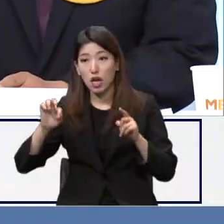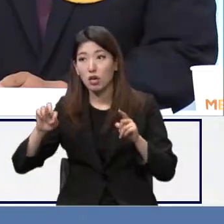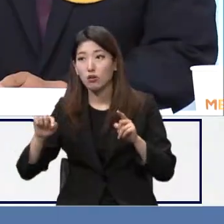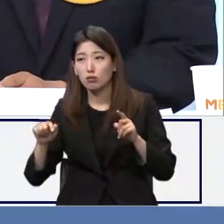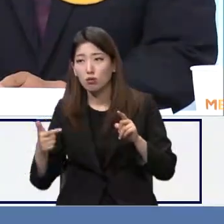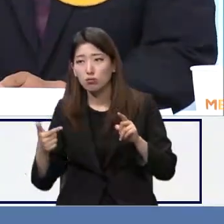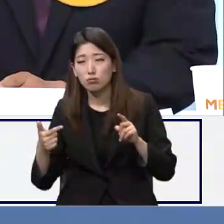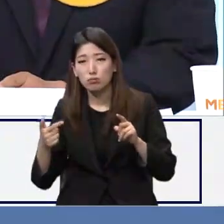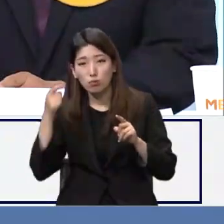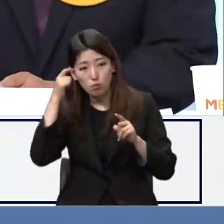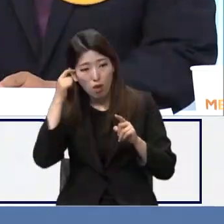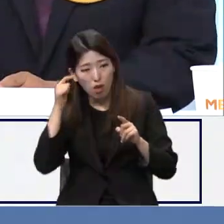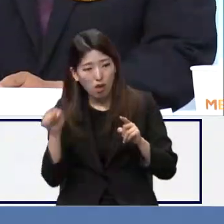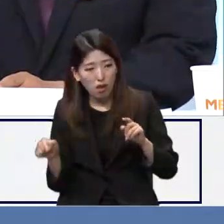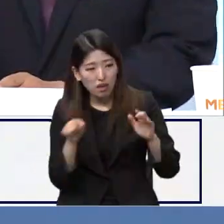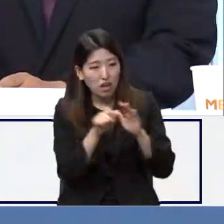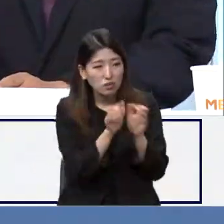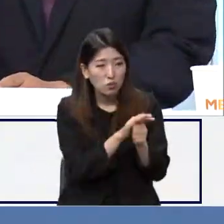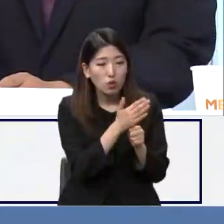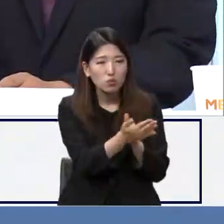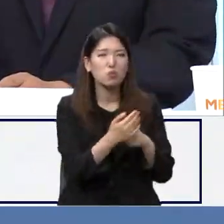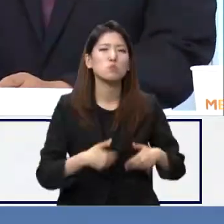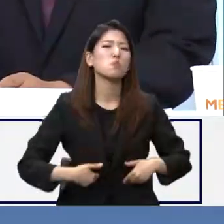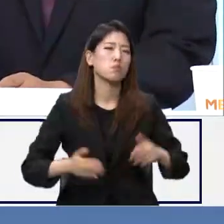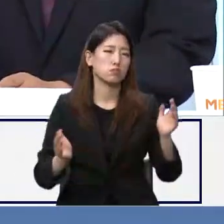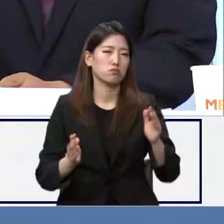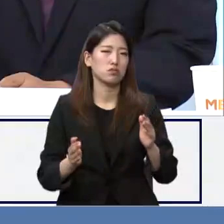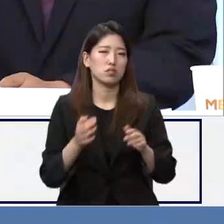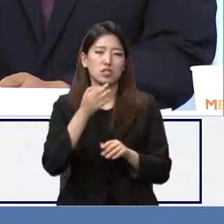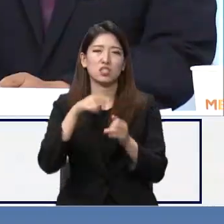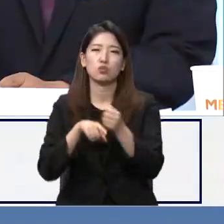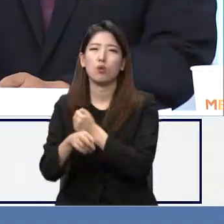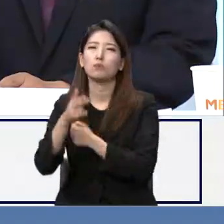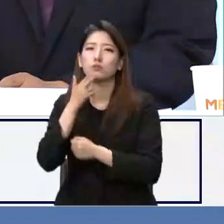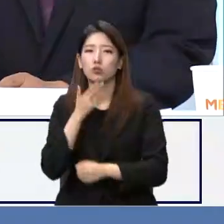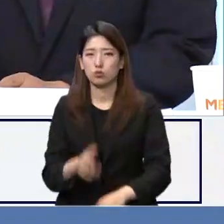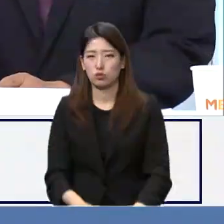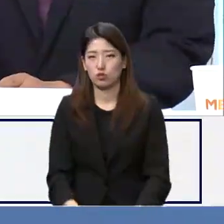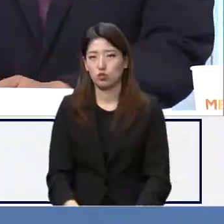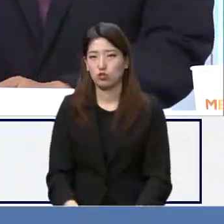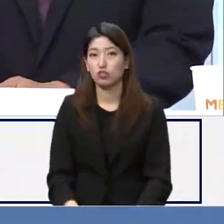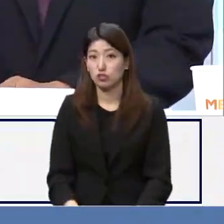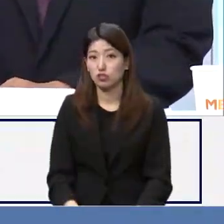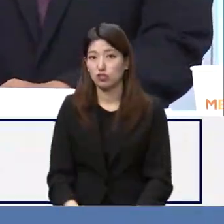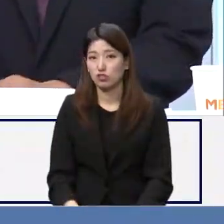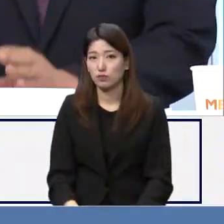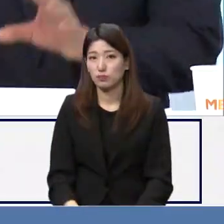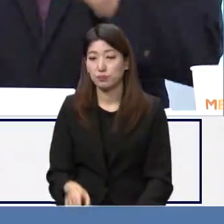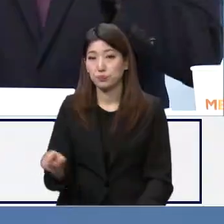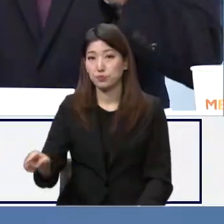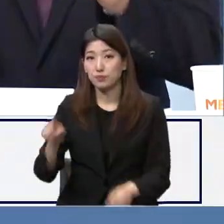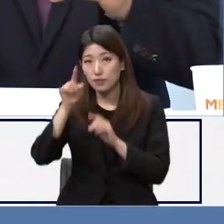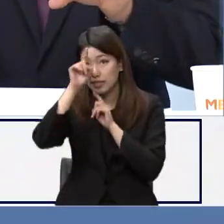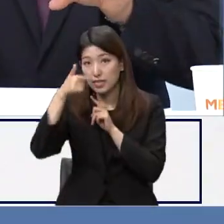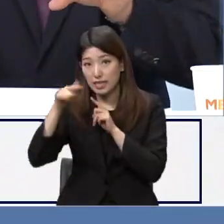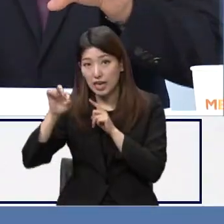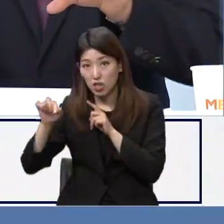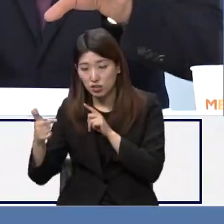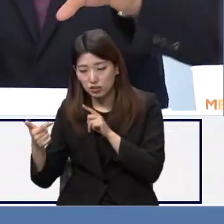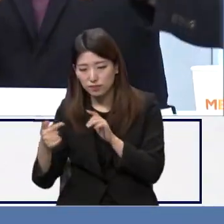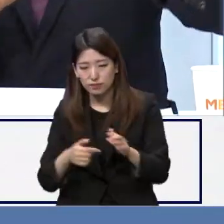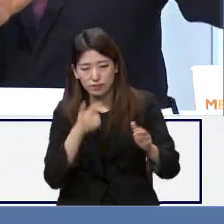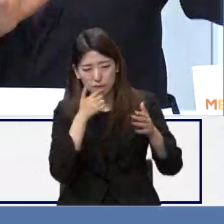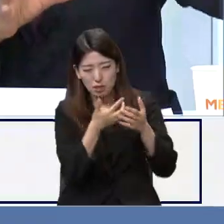순풍의 길을 만들 필요가 전혀 없습니다 그러니까 민주당이 계속 어려운 길을 가야 즉 이낙연과 이재명은 제로섬 게임이다